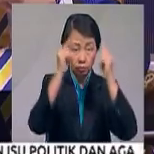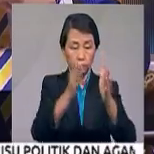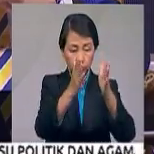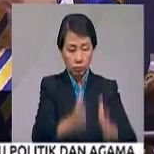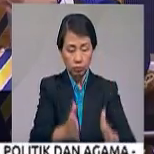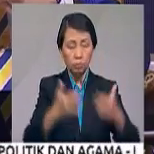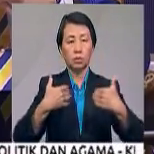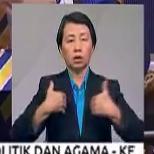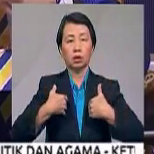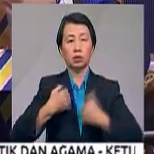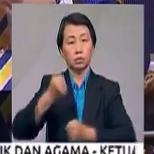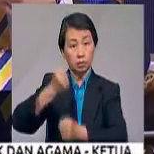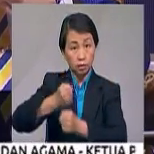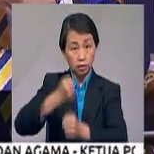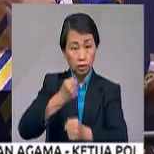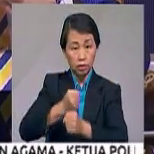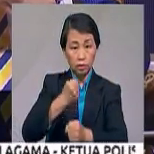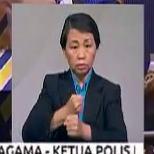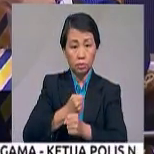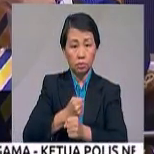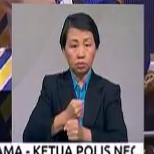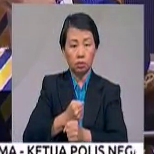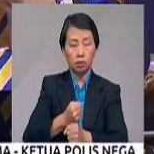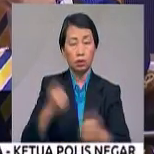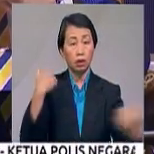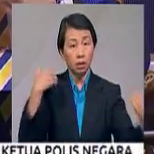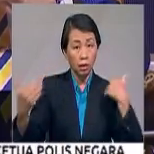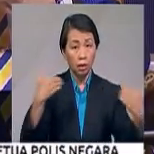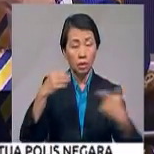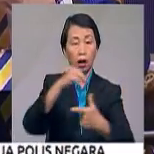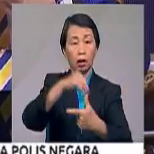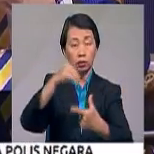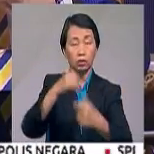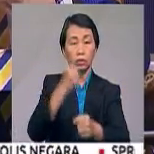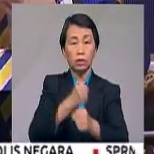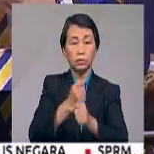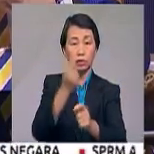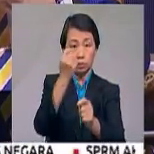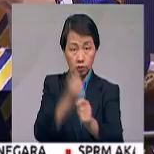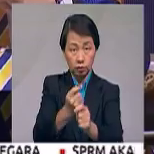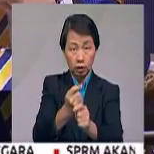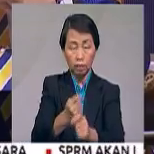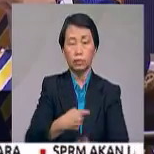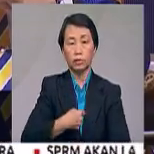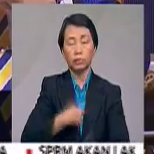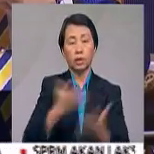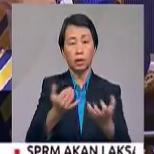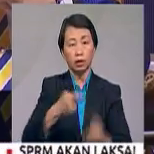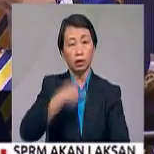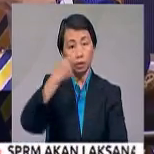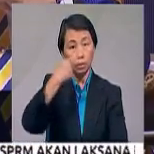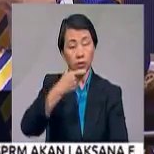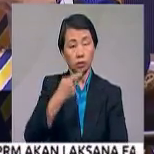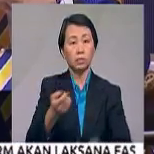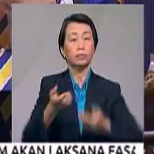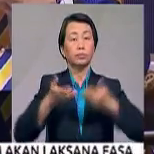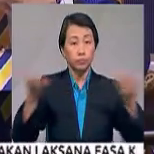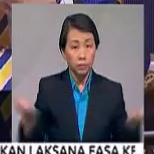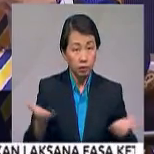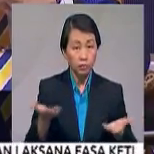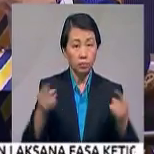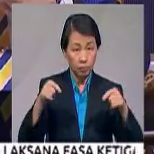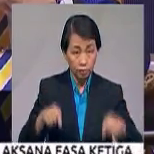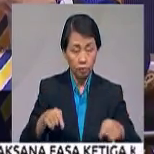pekerjaan sambilan ataupun pekerjaan tetap. Saya ingin menyatakan di sini